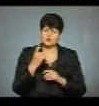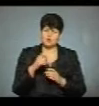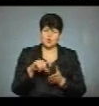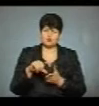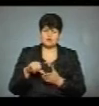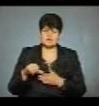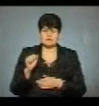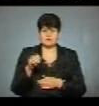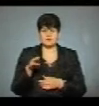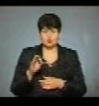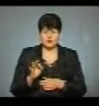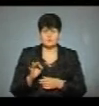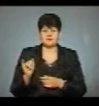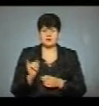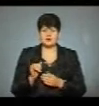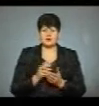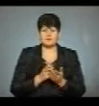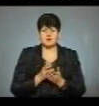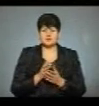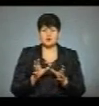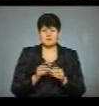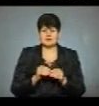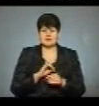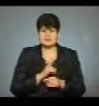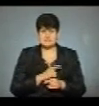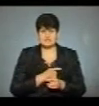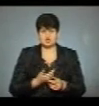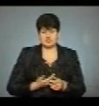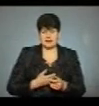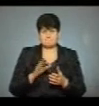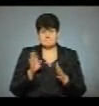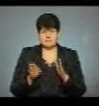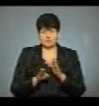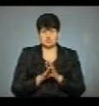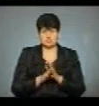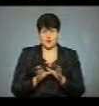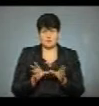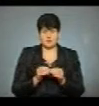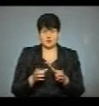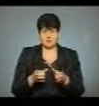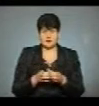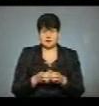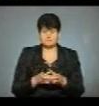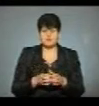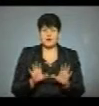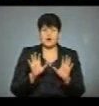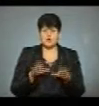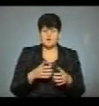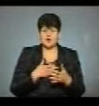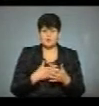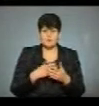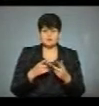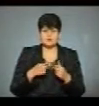антитерористичної операції і операції об'єднаних сил та жителів Підволочиської об'єднаної громади. Голова громадської організації «Учасники